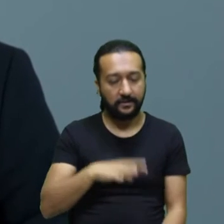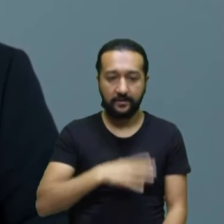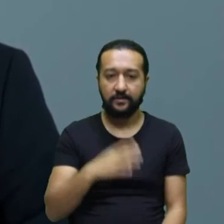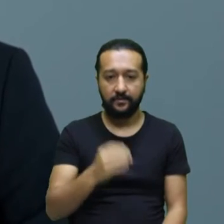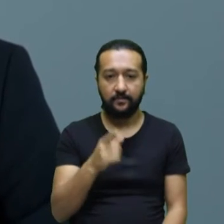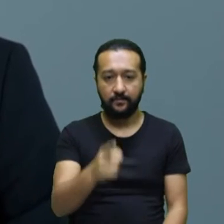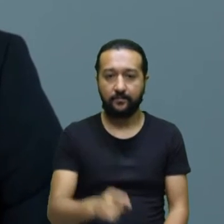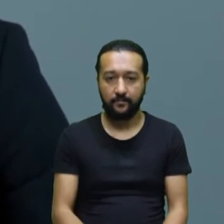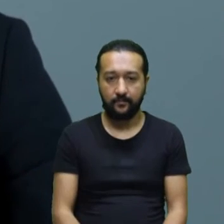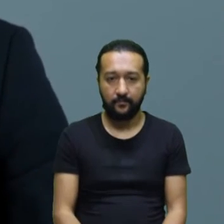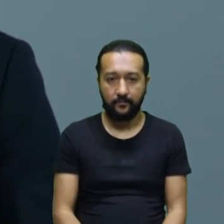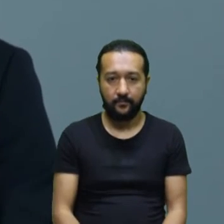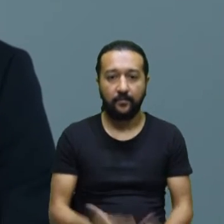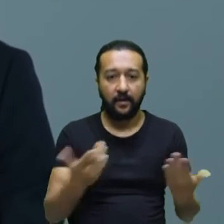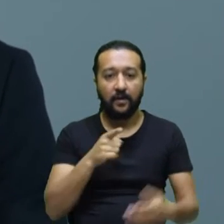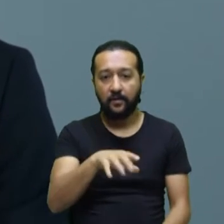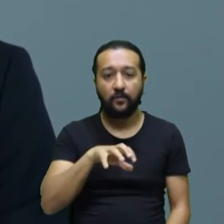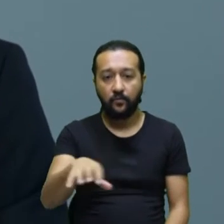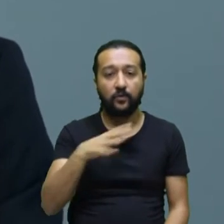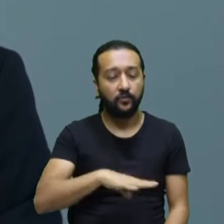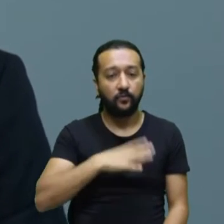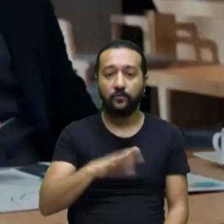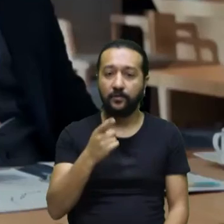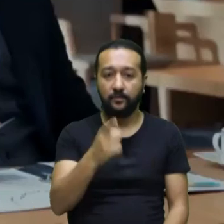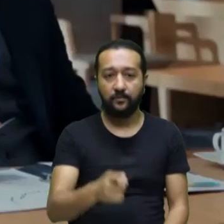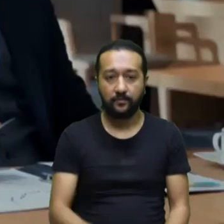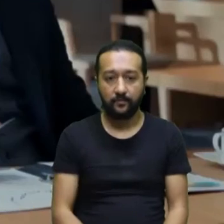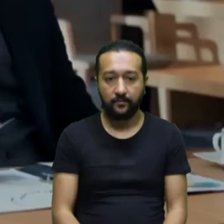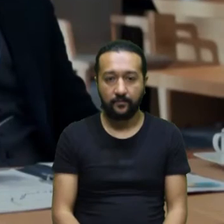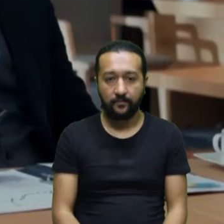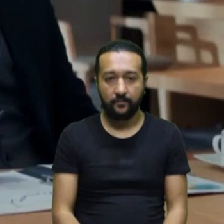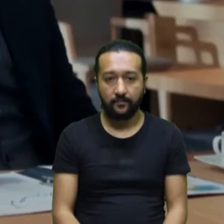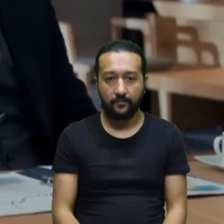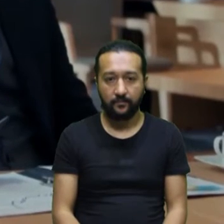istersen. Hangi alana yönelmek istiyorsun peki?